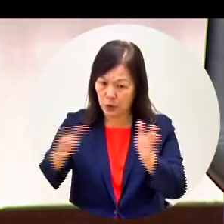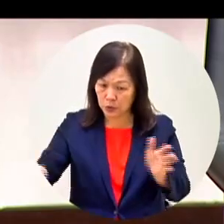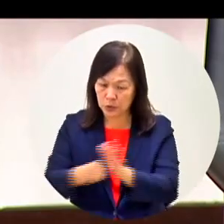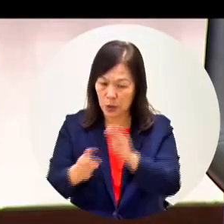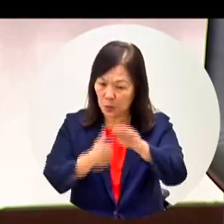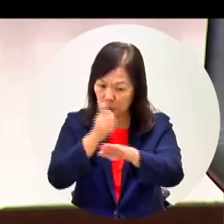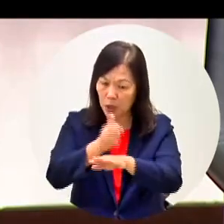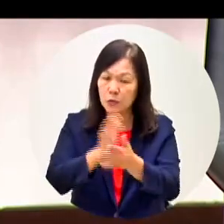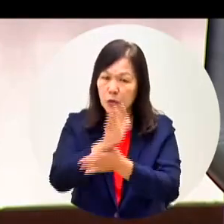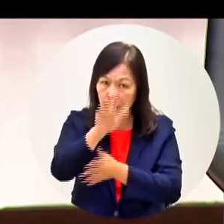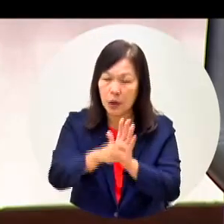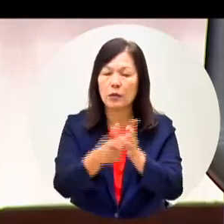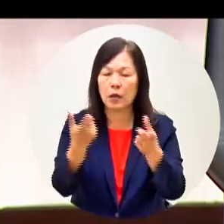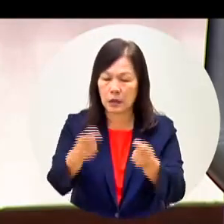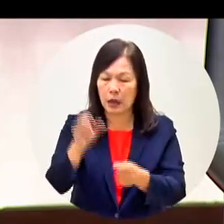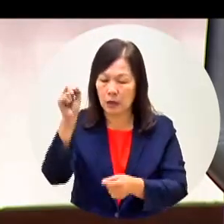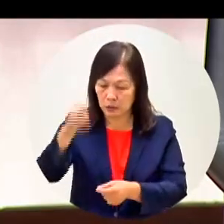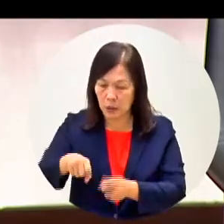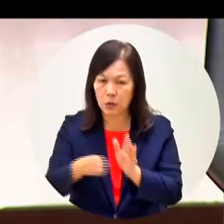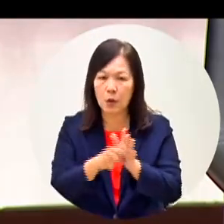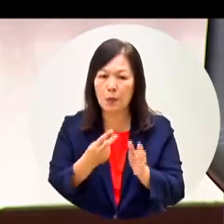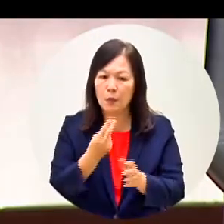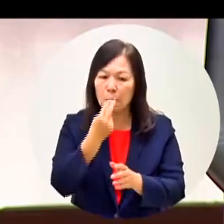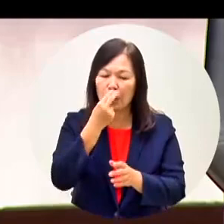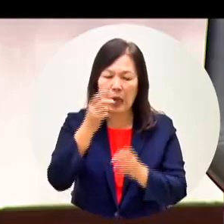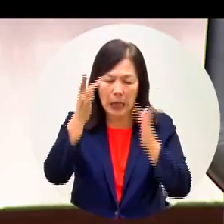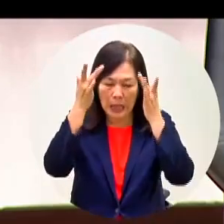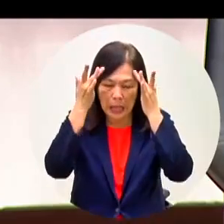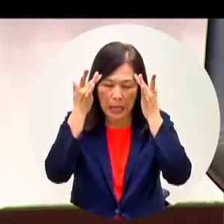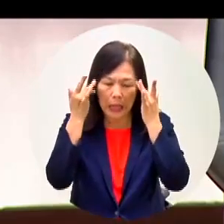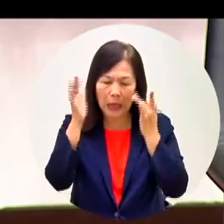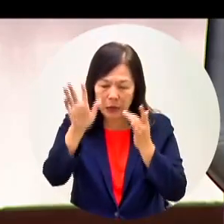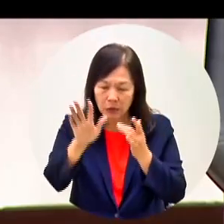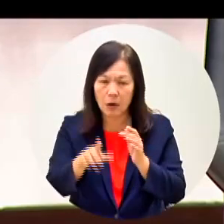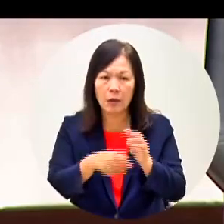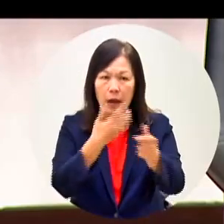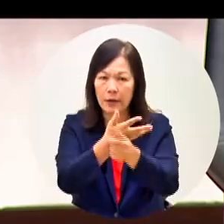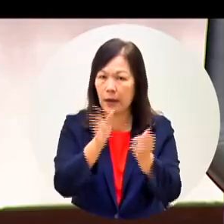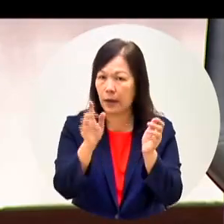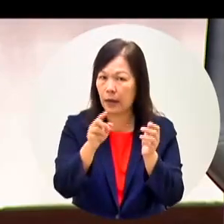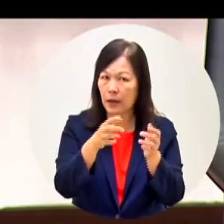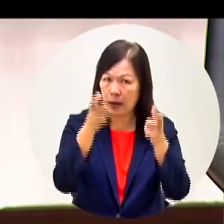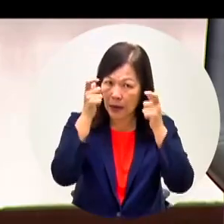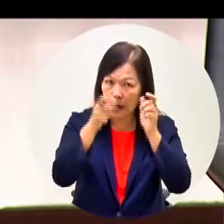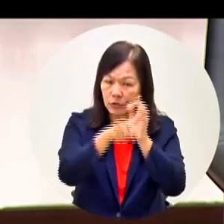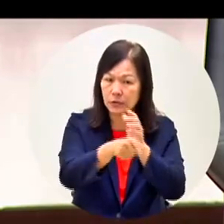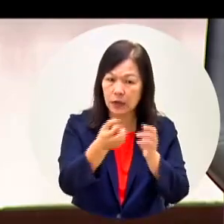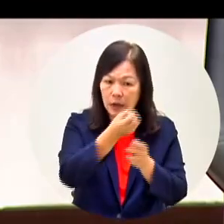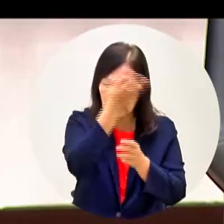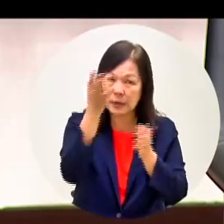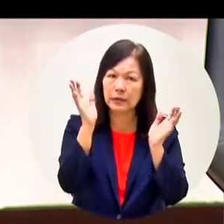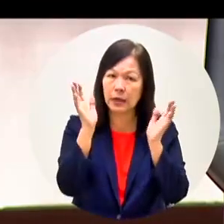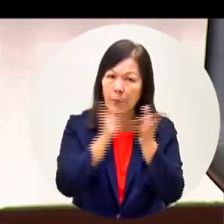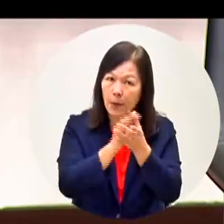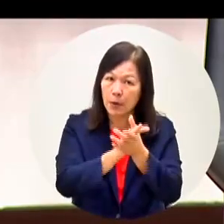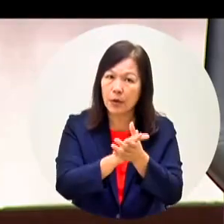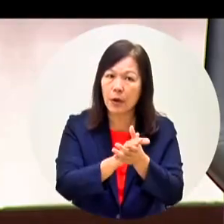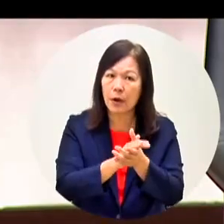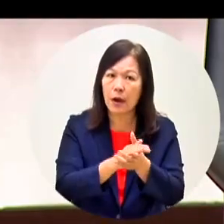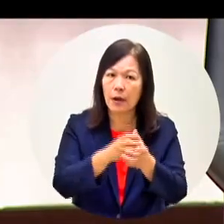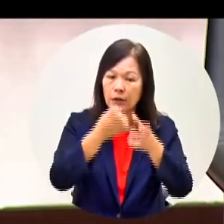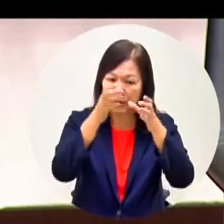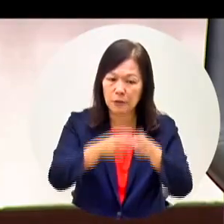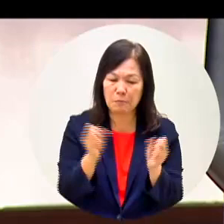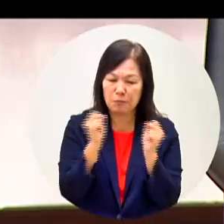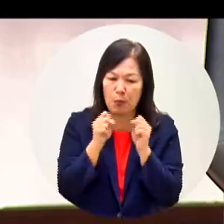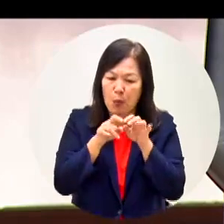天气非常的炎热，你一定要给高雄的这些年轻朋友们为他们来装设冷气。但除了冷气之